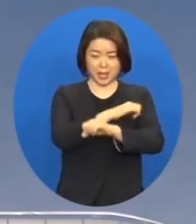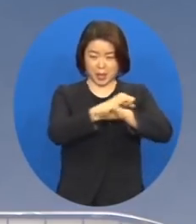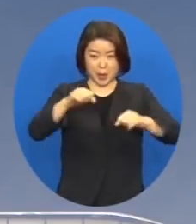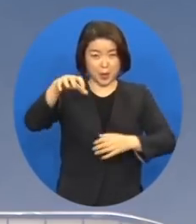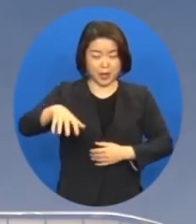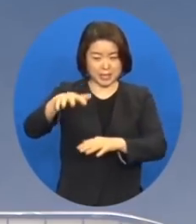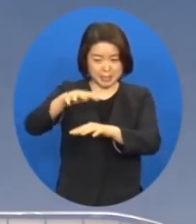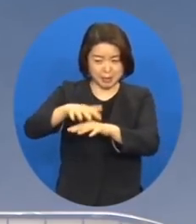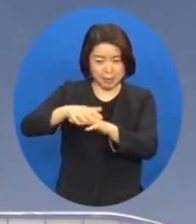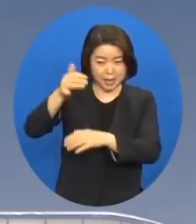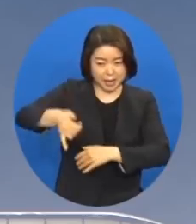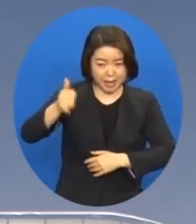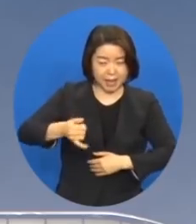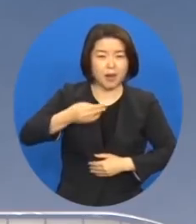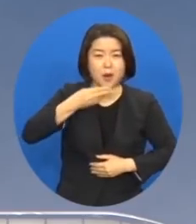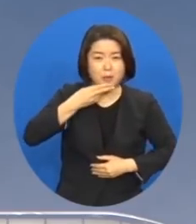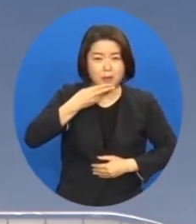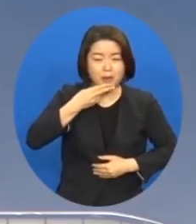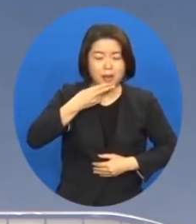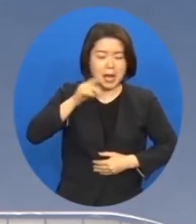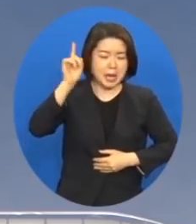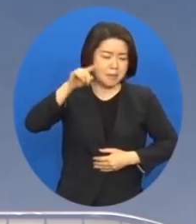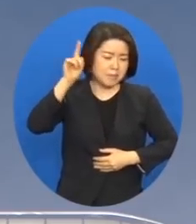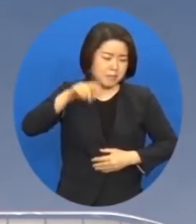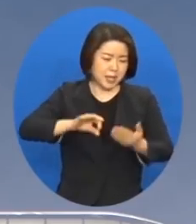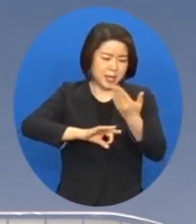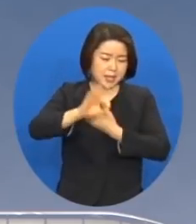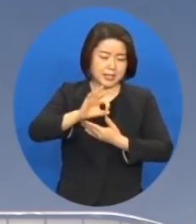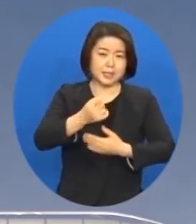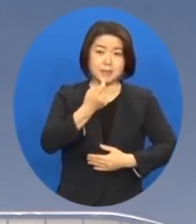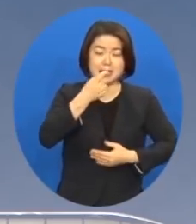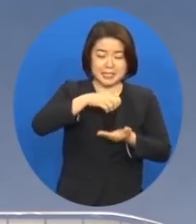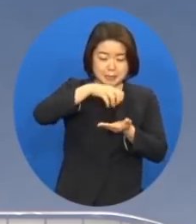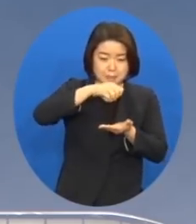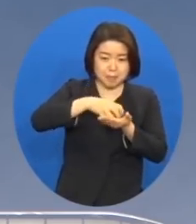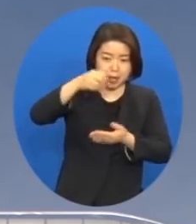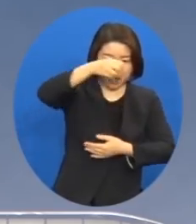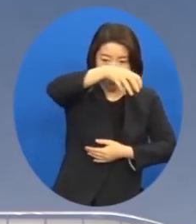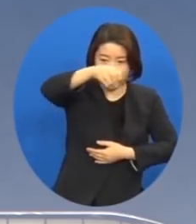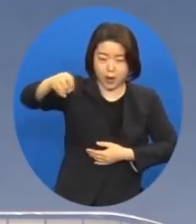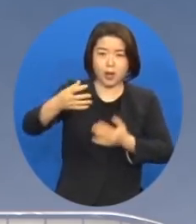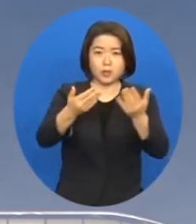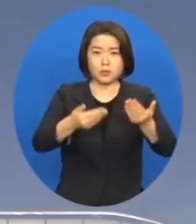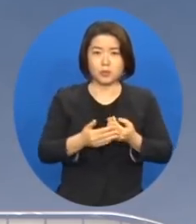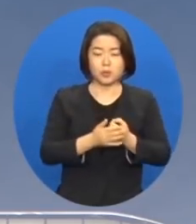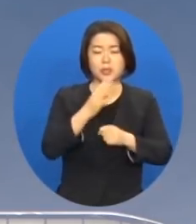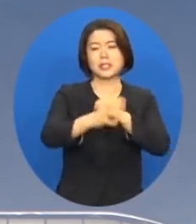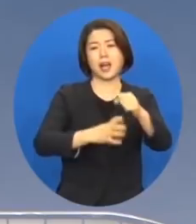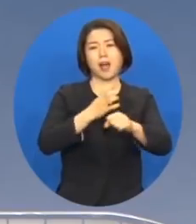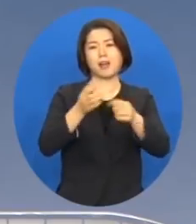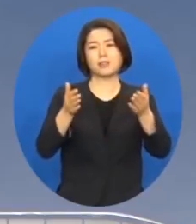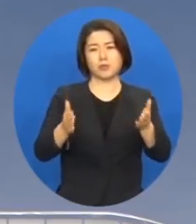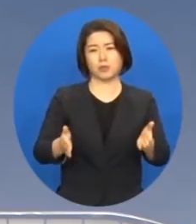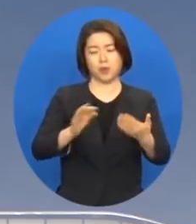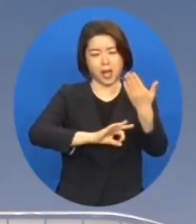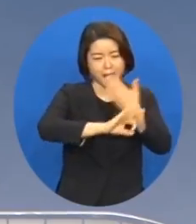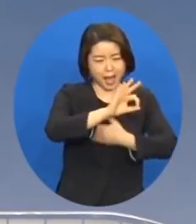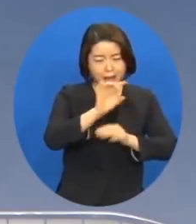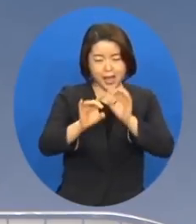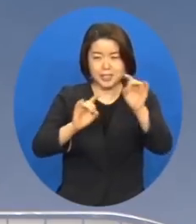매일 아침에 만나를 쏟아 부어주셨습니다. 40년 동안, 무려 40년 동안 아침마다